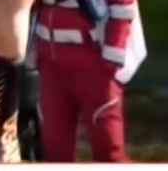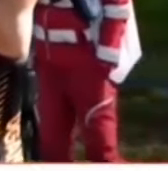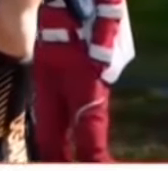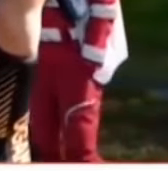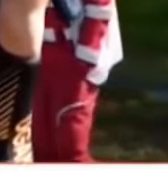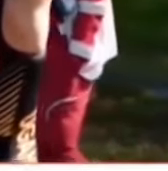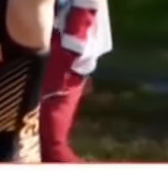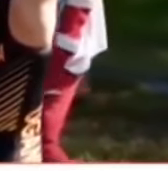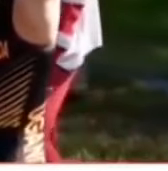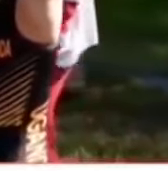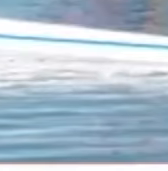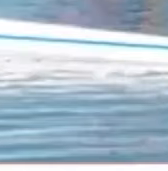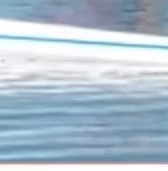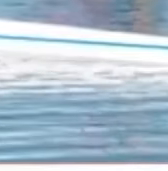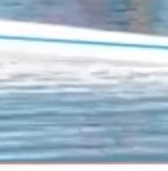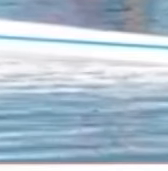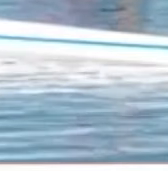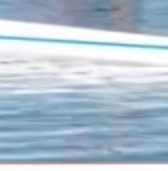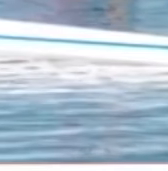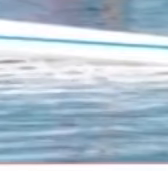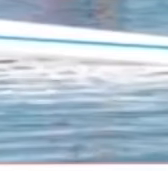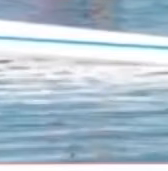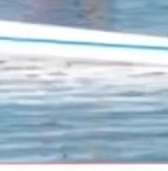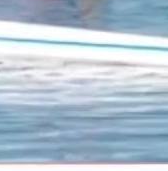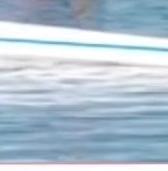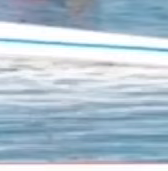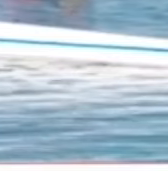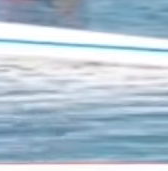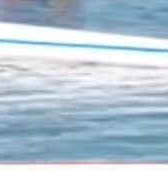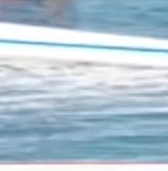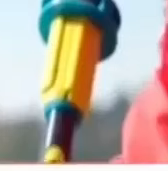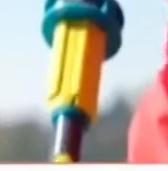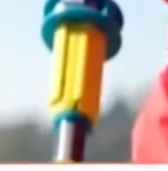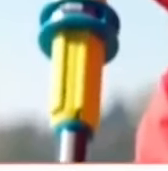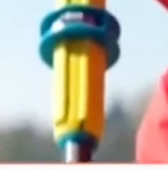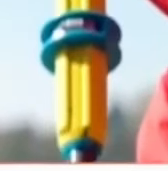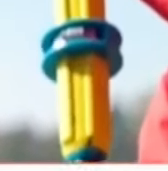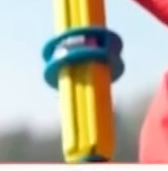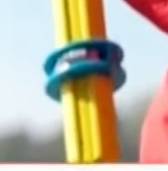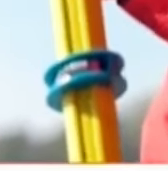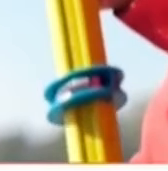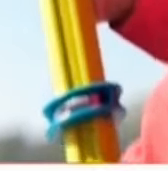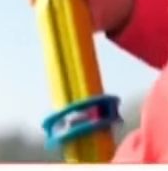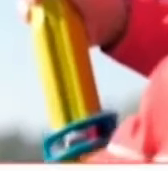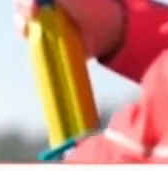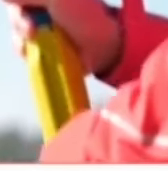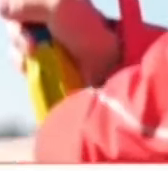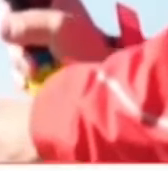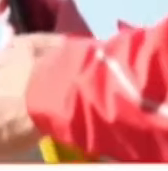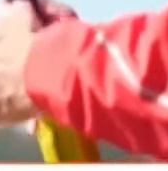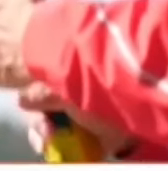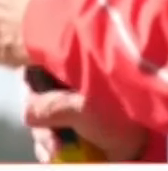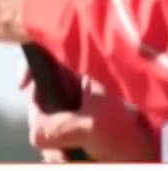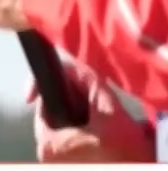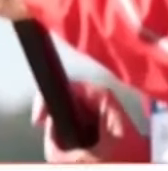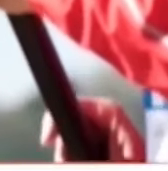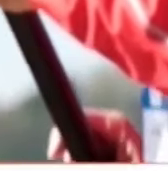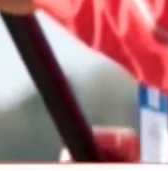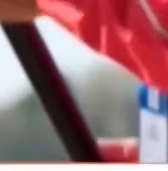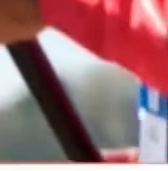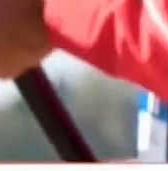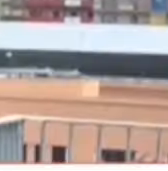This new phase of life that's coming, I think this last phase has had, you know, a lot of highs and lows, but has been altogether a very full and